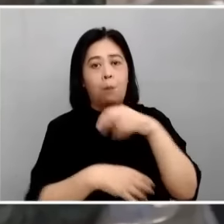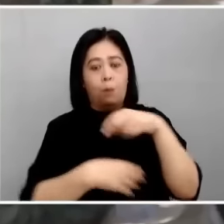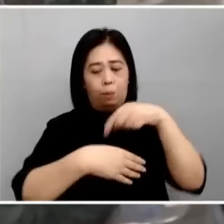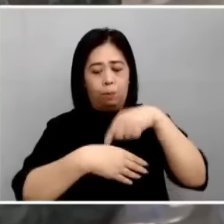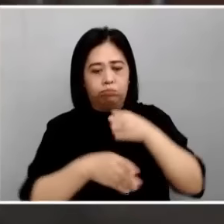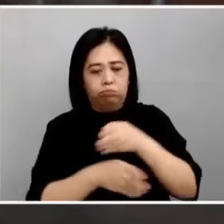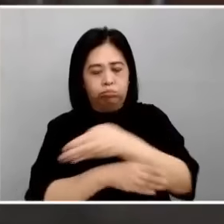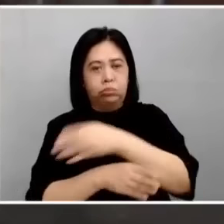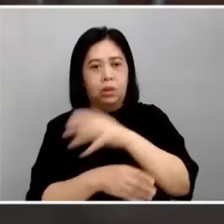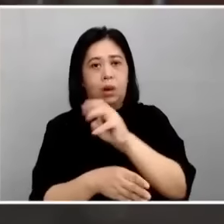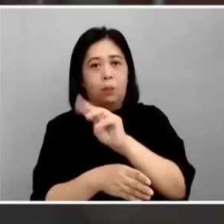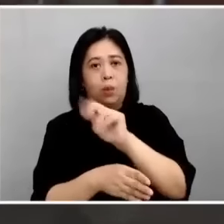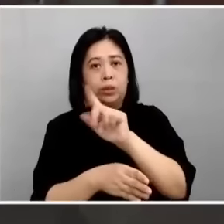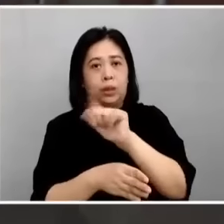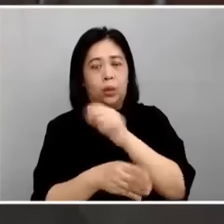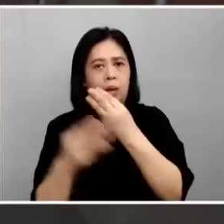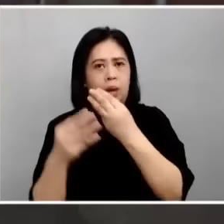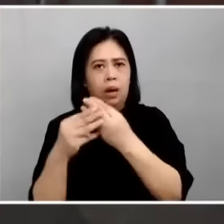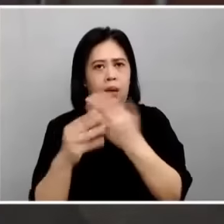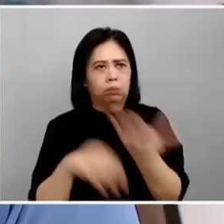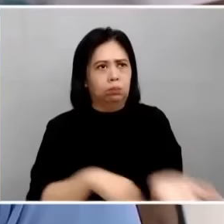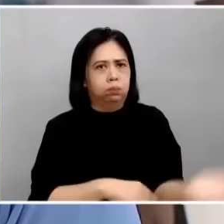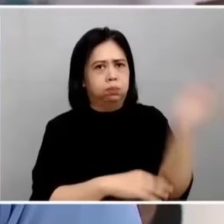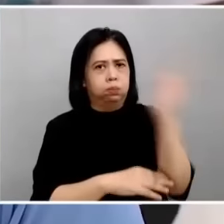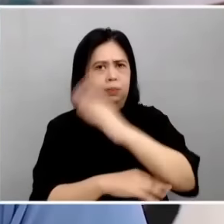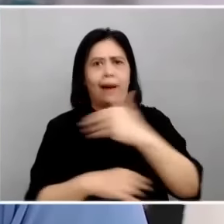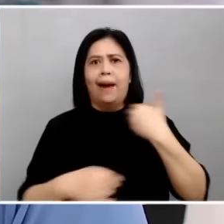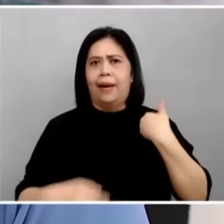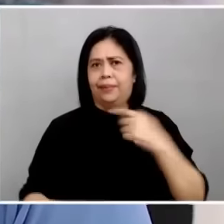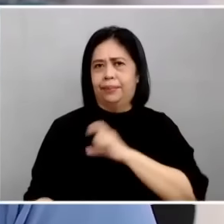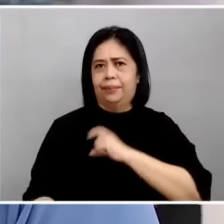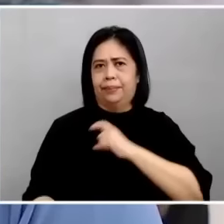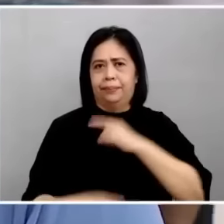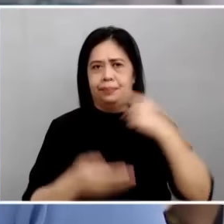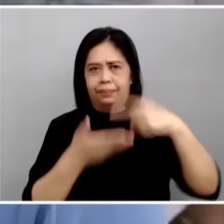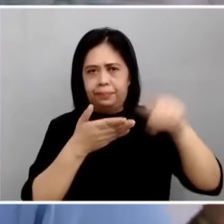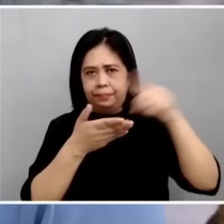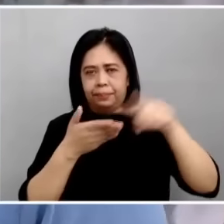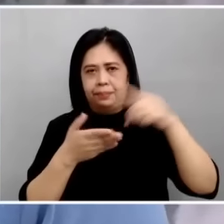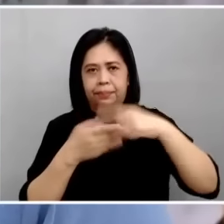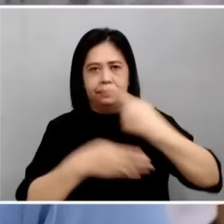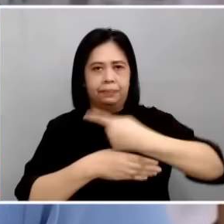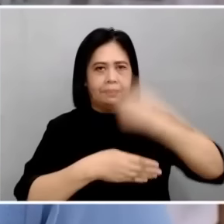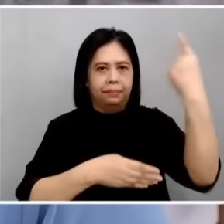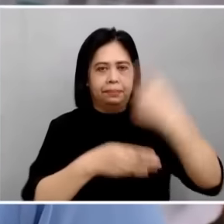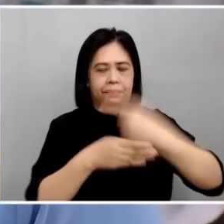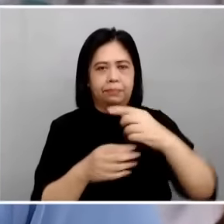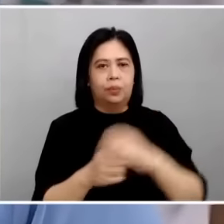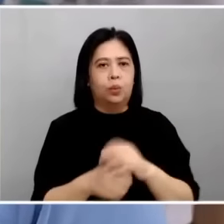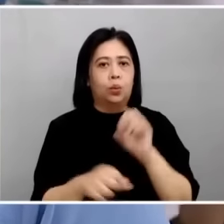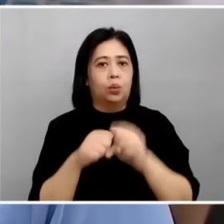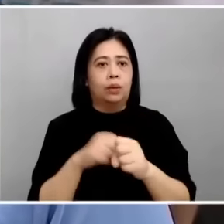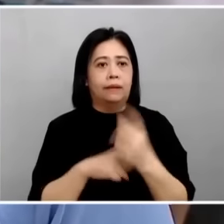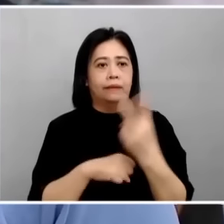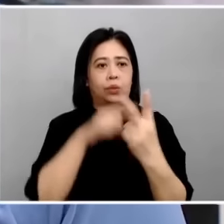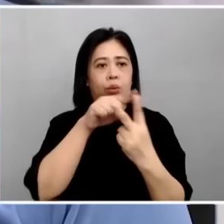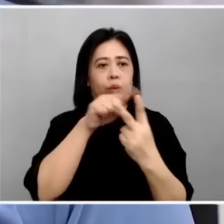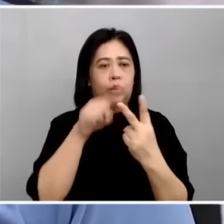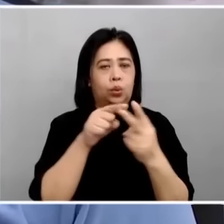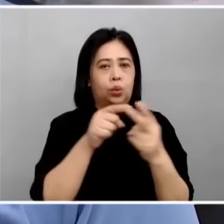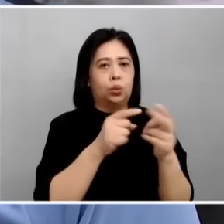24 na oras na may police checkpoints. Sa ngayon, law enforcement checkpoint lang meron kami. So dalawa po sa